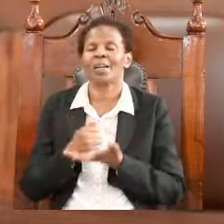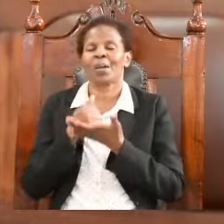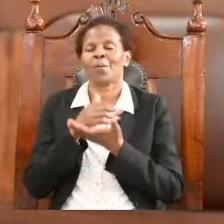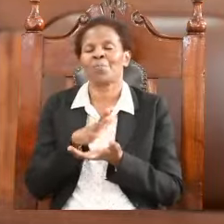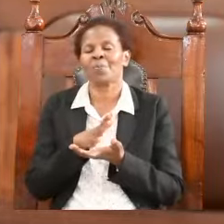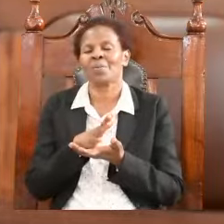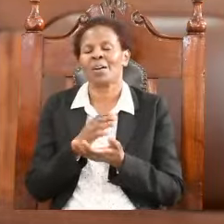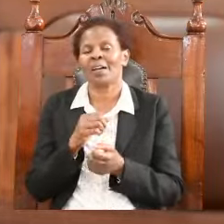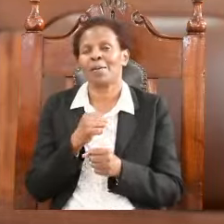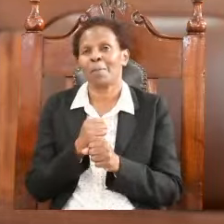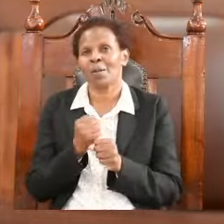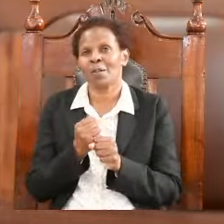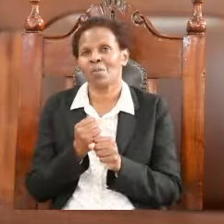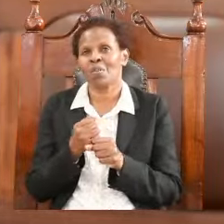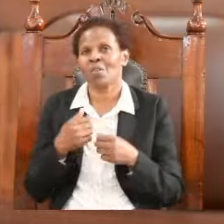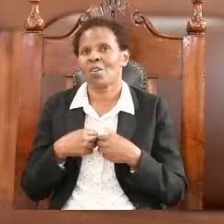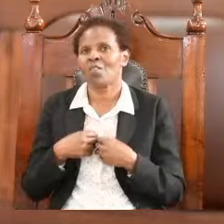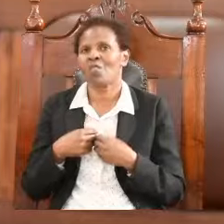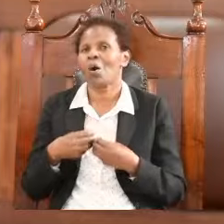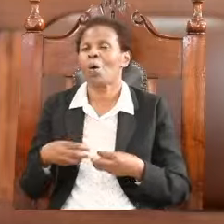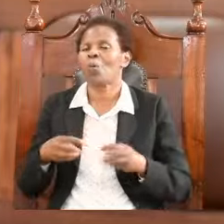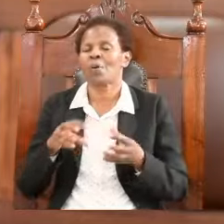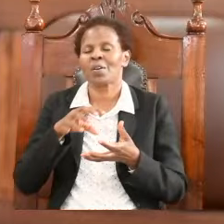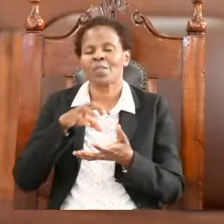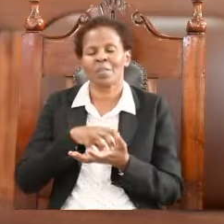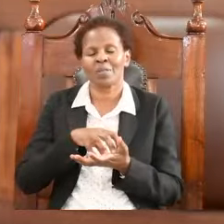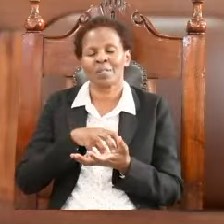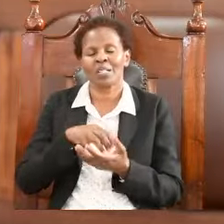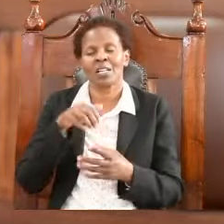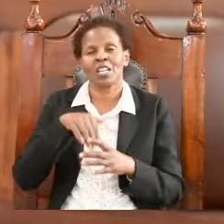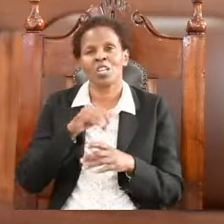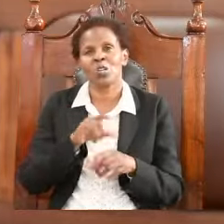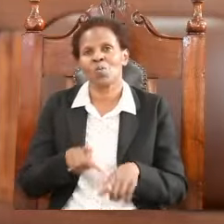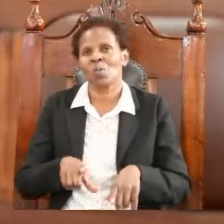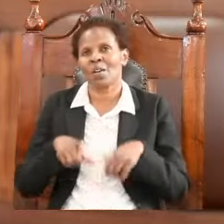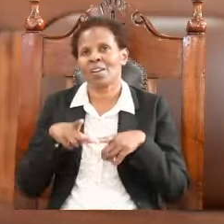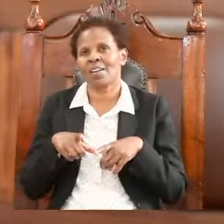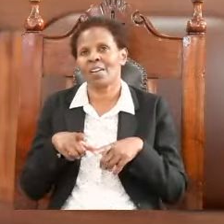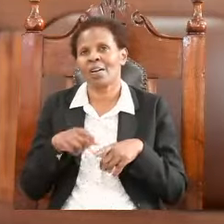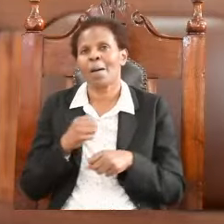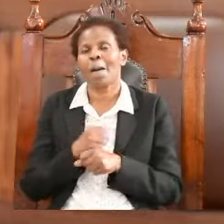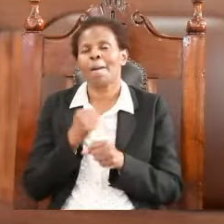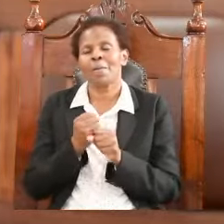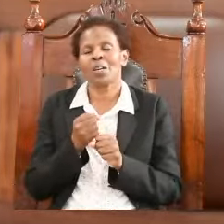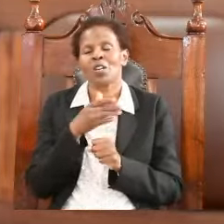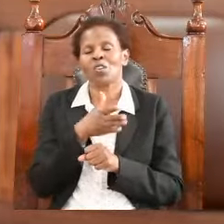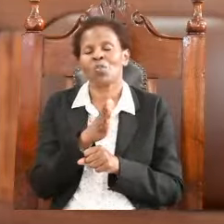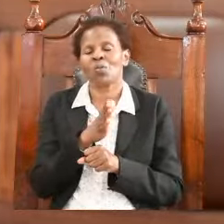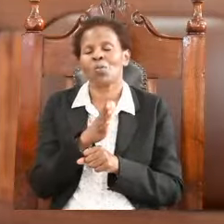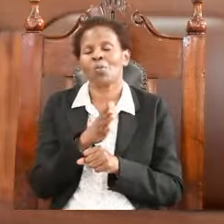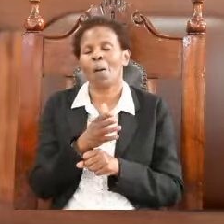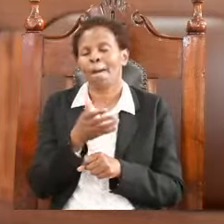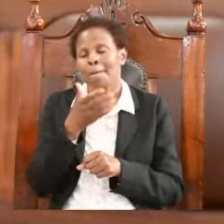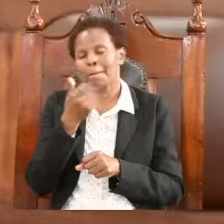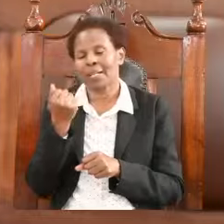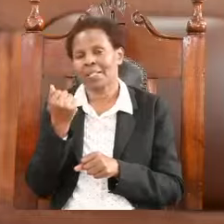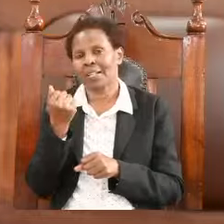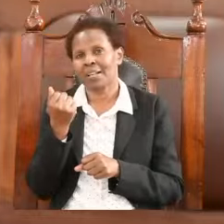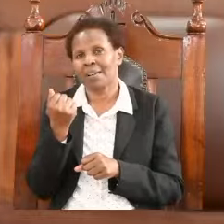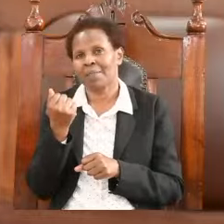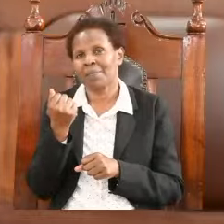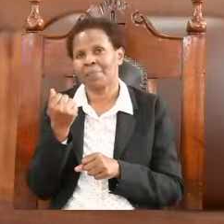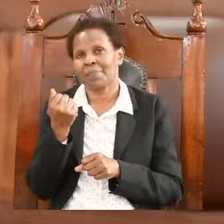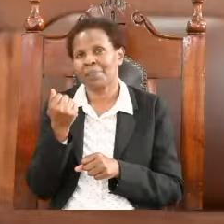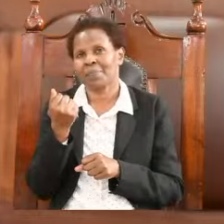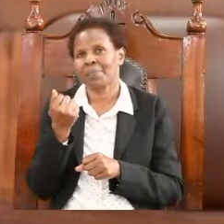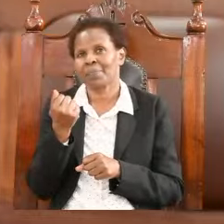na waikare uria wagireire circumstances cia muturire ciagirirwo ni gututhondeka nigetha ithue tukorwo